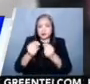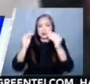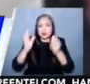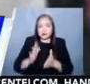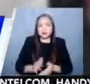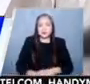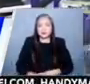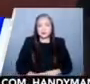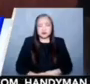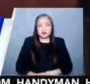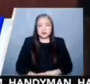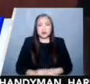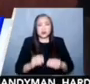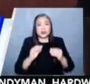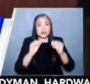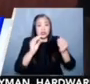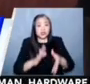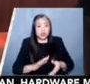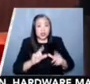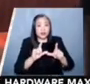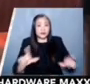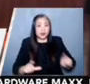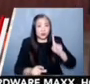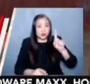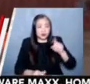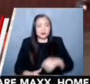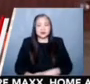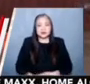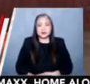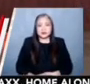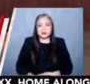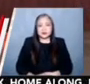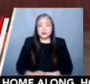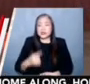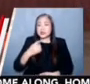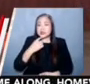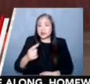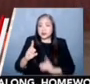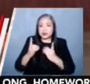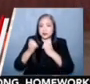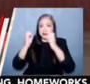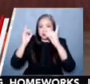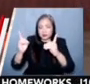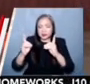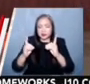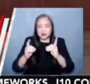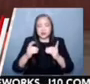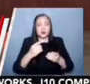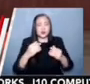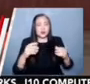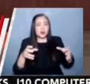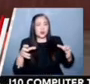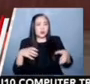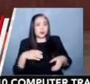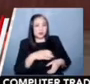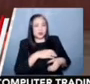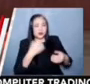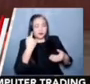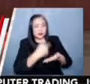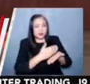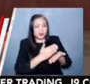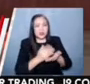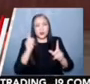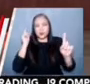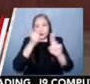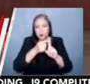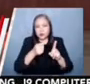teacher one tiniyak ng DepEd sa house committee and appropriations na nilang punuan ng mga unfi positions ngayong